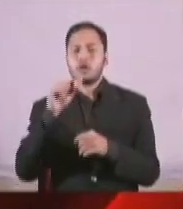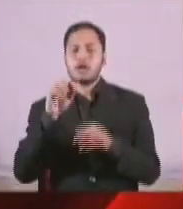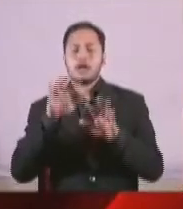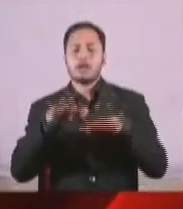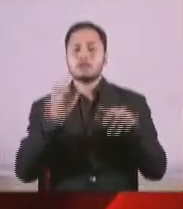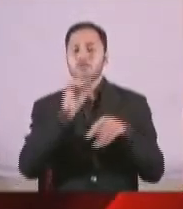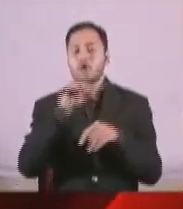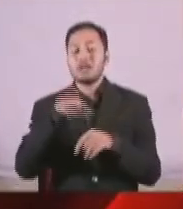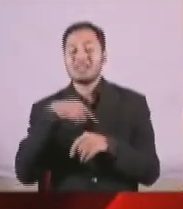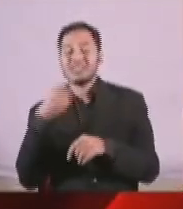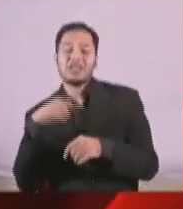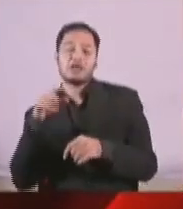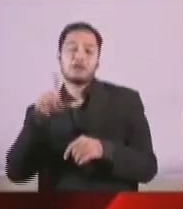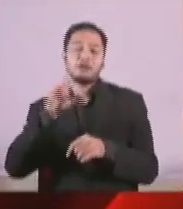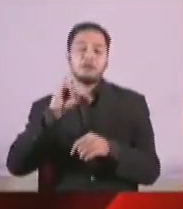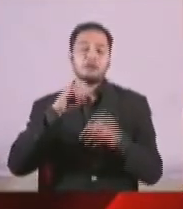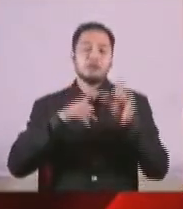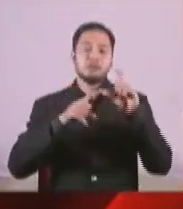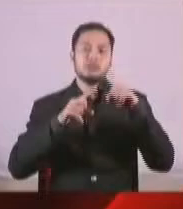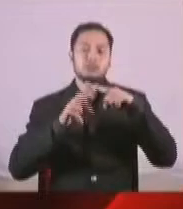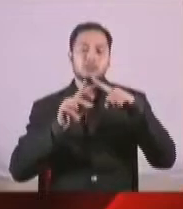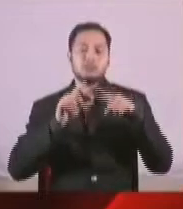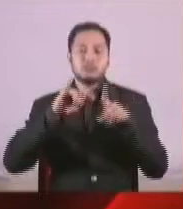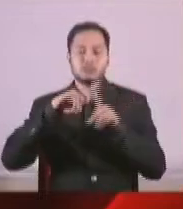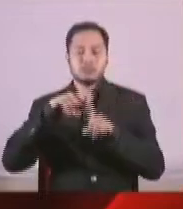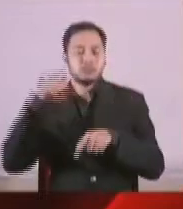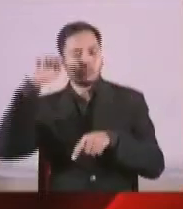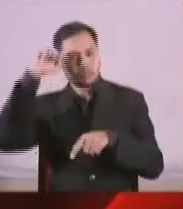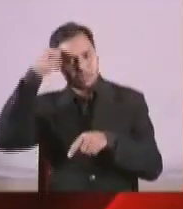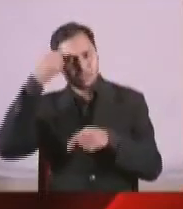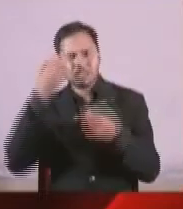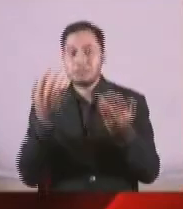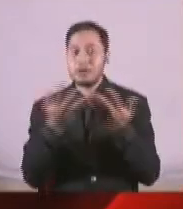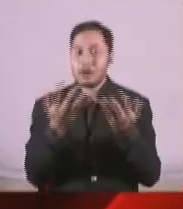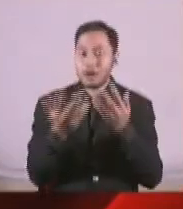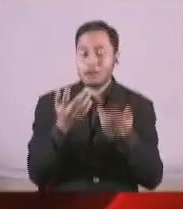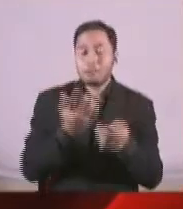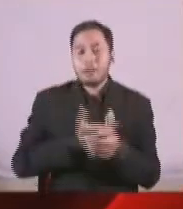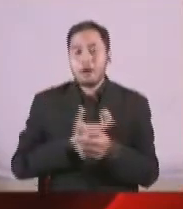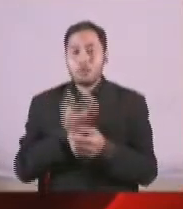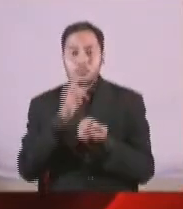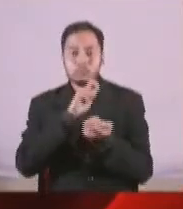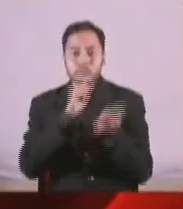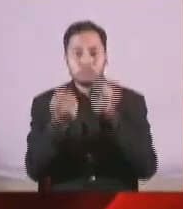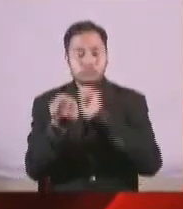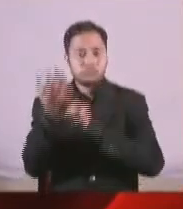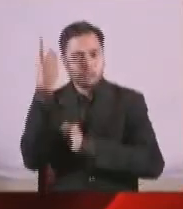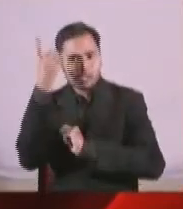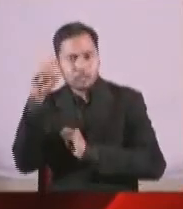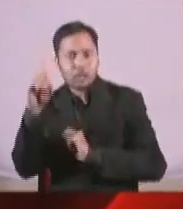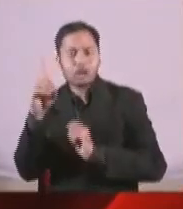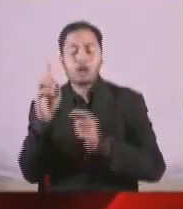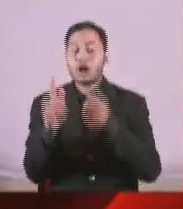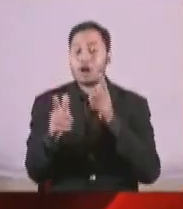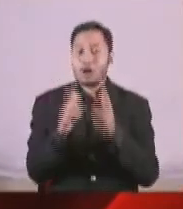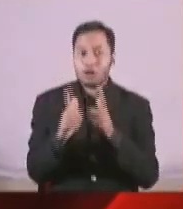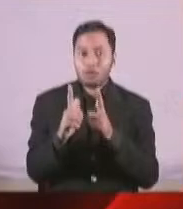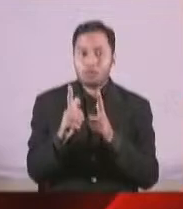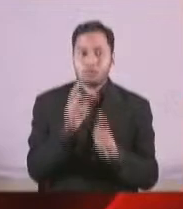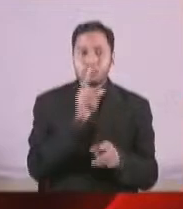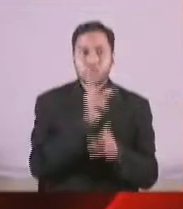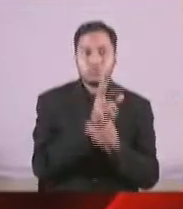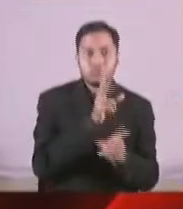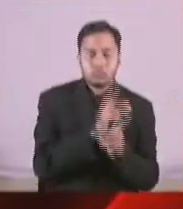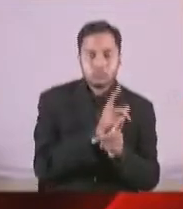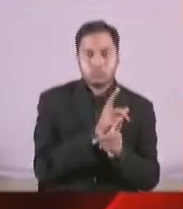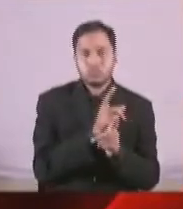tentang digitalisasi kalau tak ada akses internetnya? Guru penting, kita ningkatkan. Kita tingkatkan kualitasnya melalui